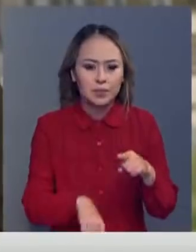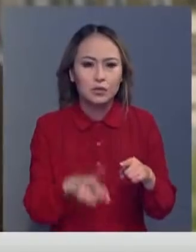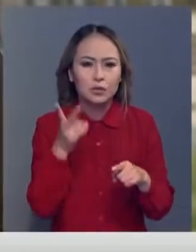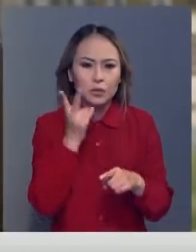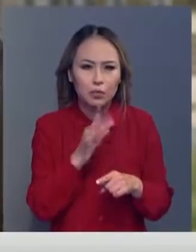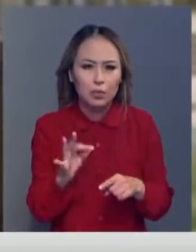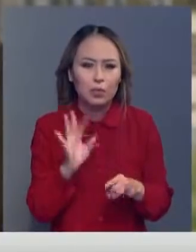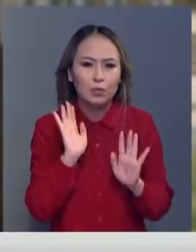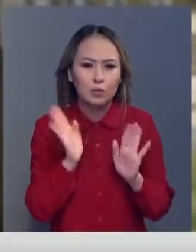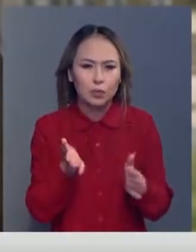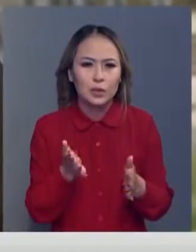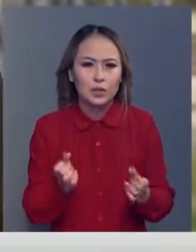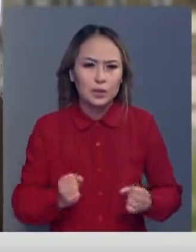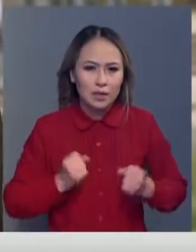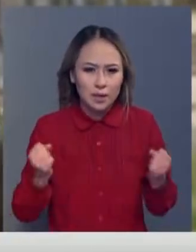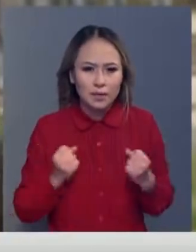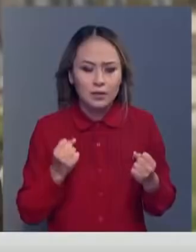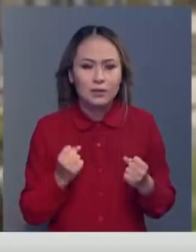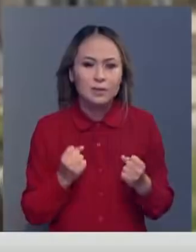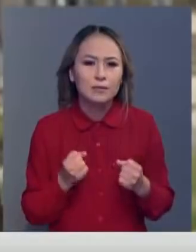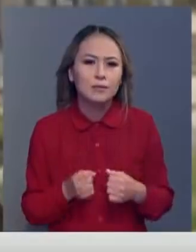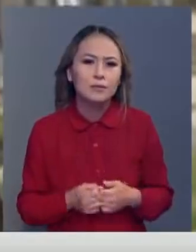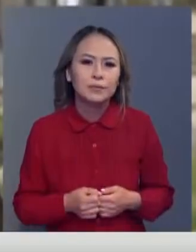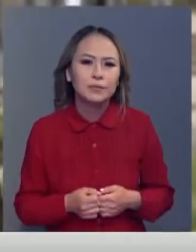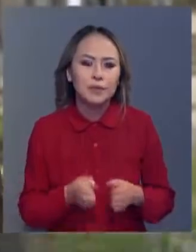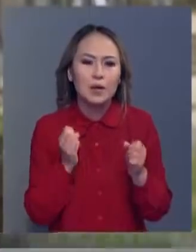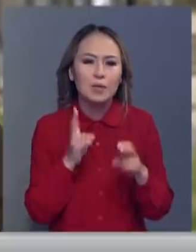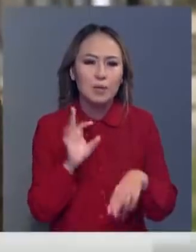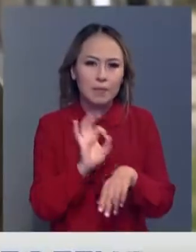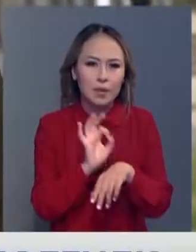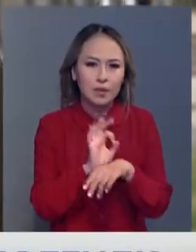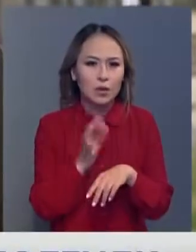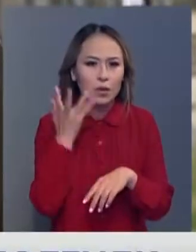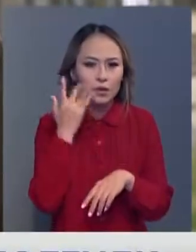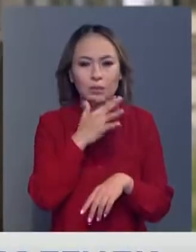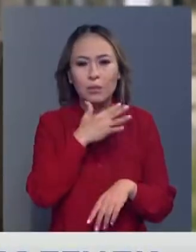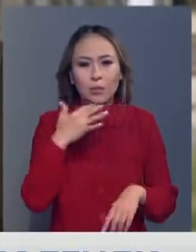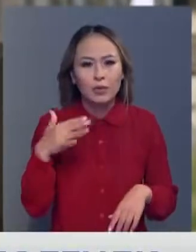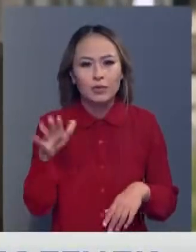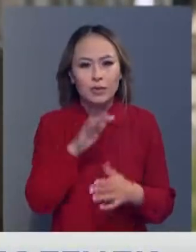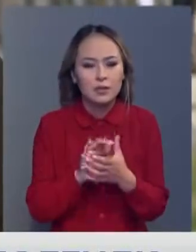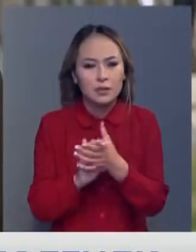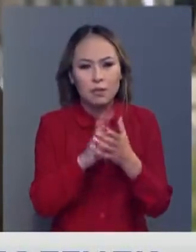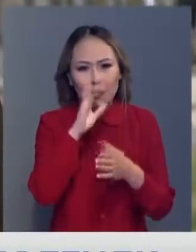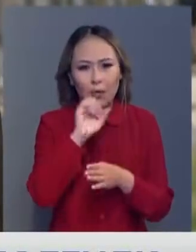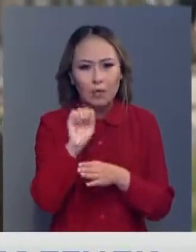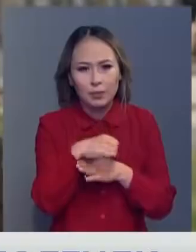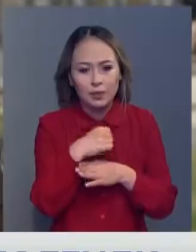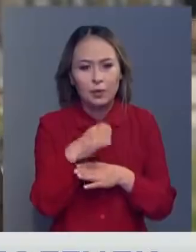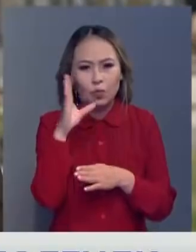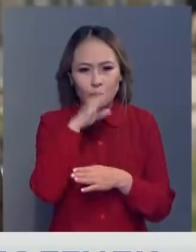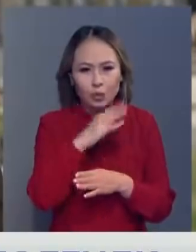Бірақ бұл түкірт аянды дегенде білдірмесе керек. Қауіптегесел алқымнан алғанда да жұмыла жүріп женге білдеген меспе.